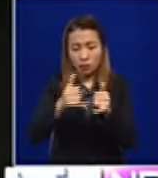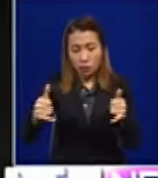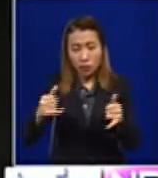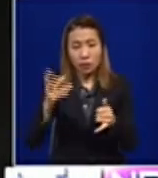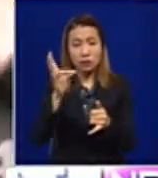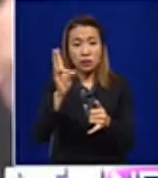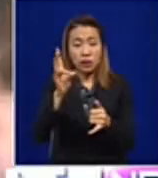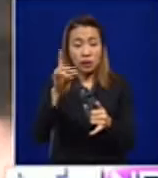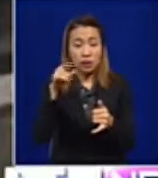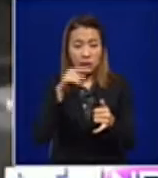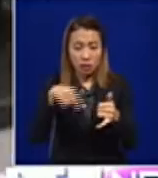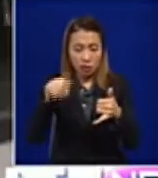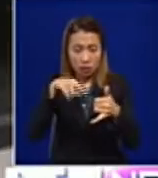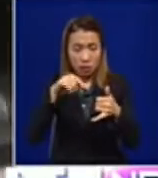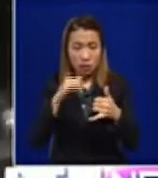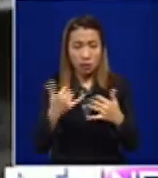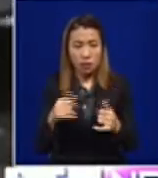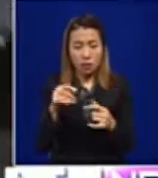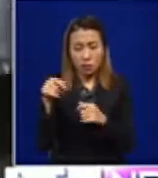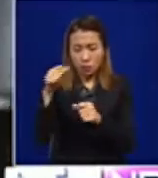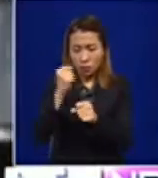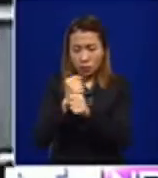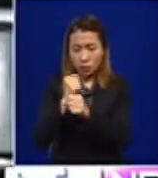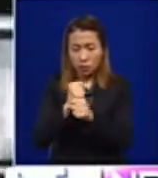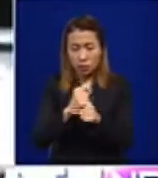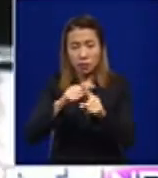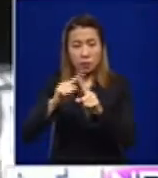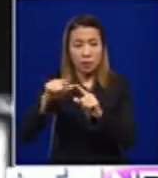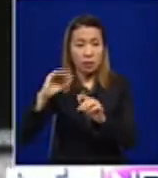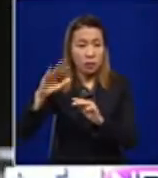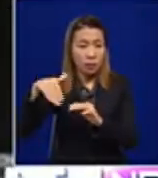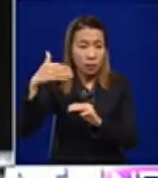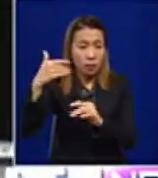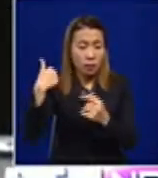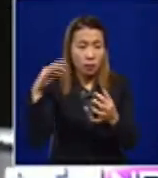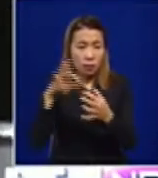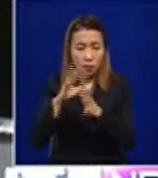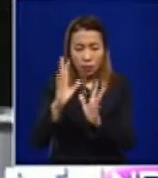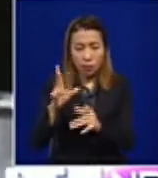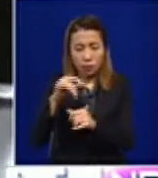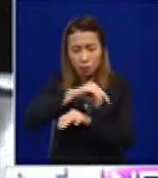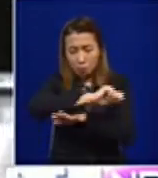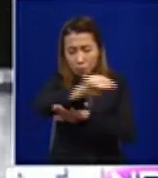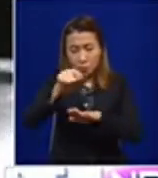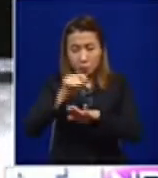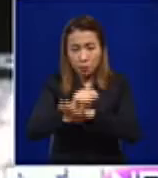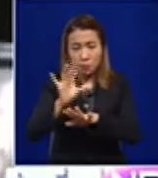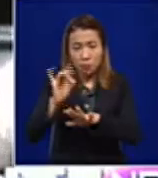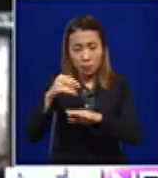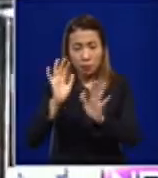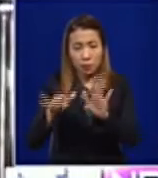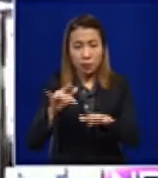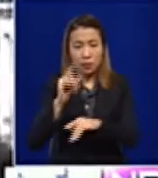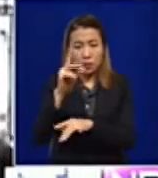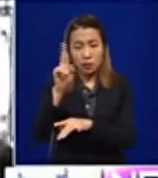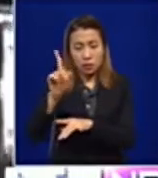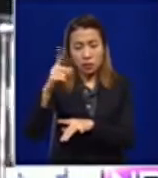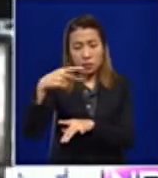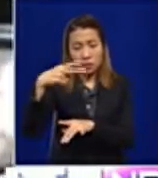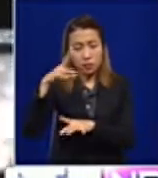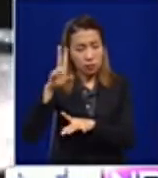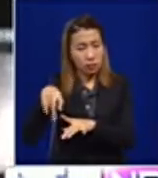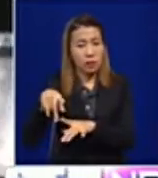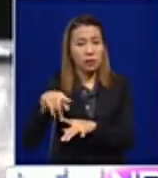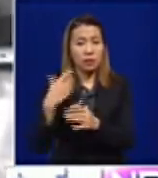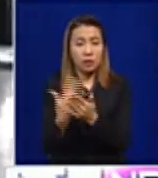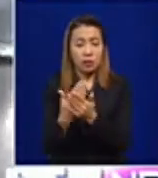การเบื้องต้นว่าเช่าที่ดินจากนายเล็กไม่ทราบนามสกุลเพื่อทำการเกษตรจำนวน18ไร่ราคาปีละ 12,000 บาทโ